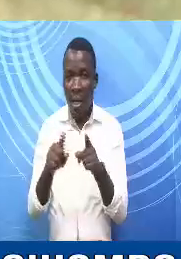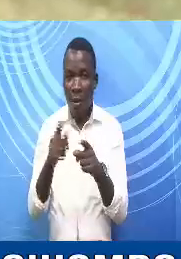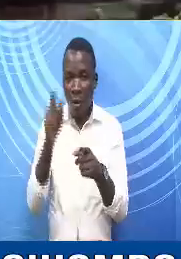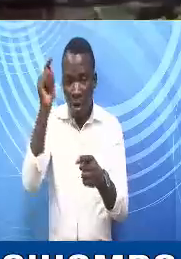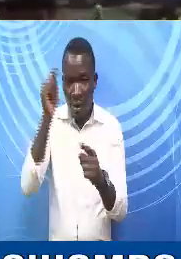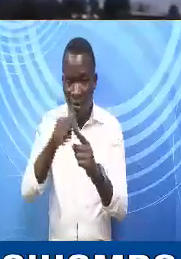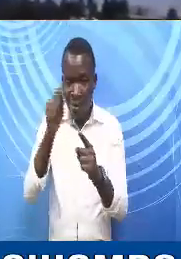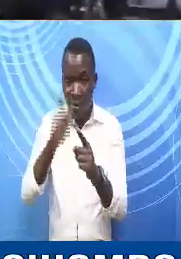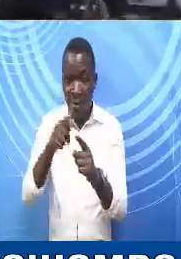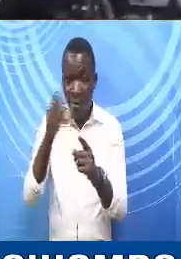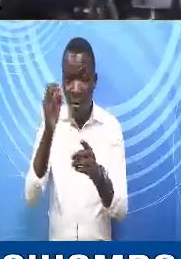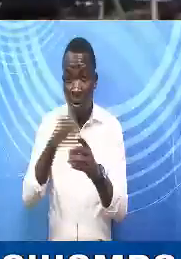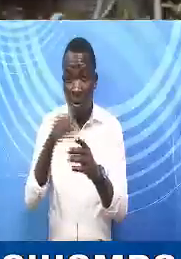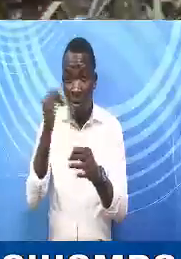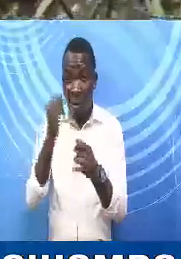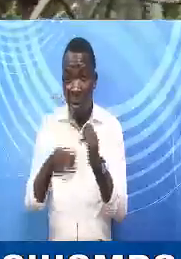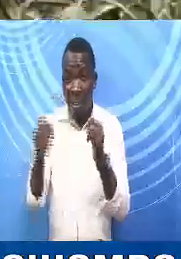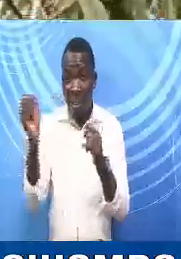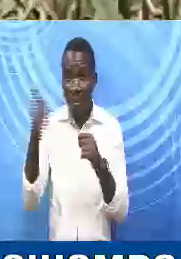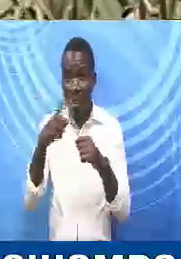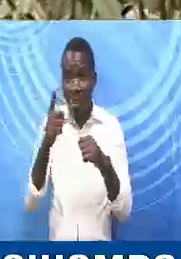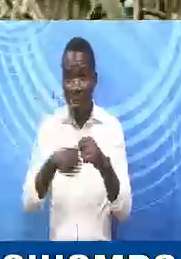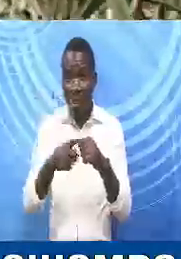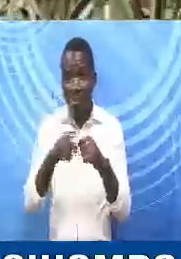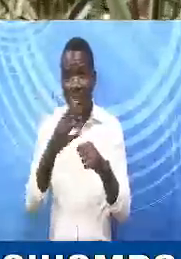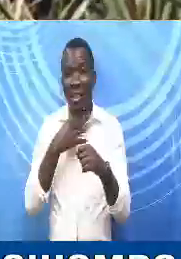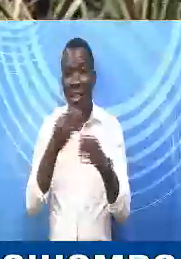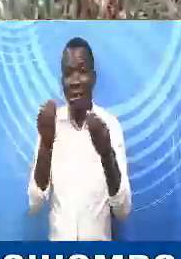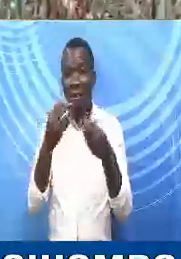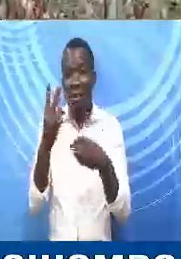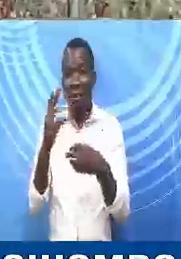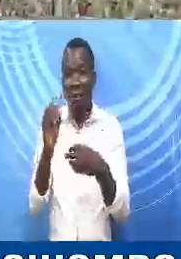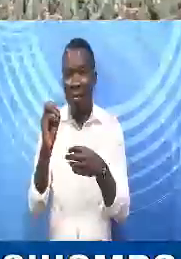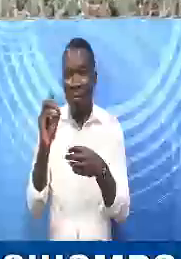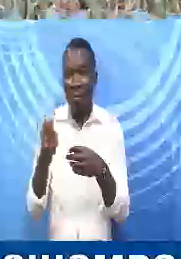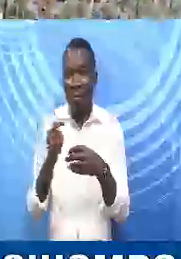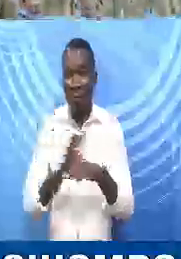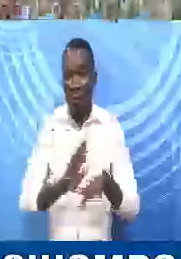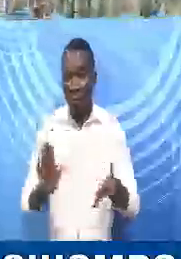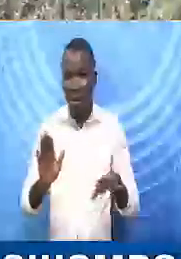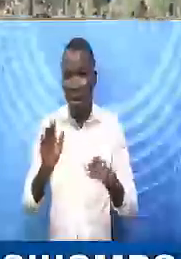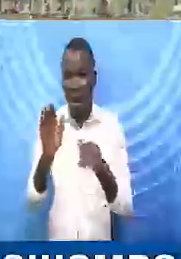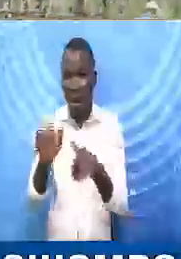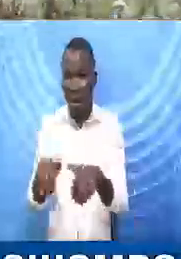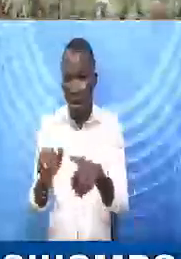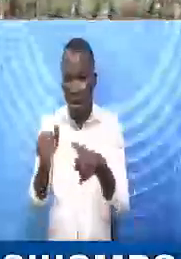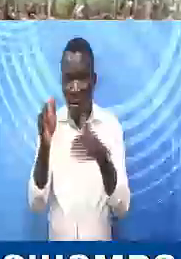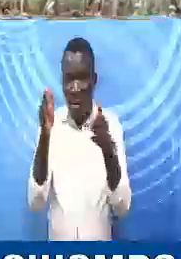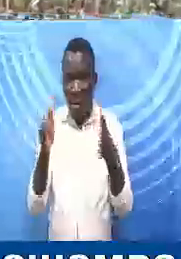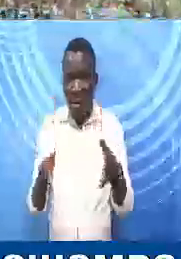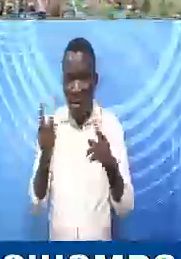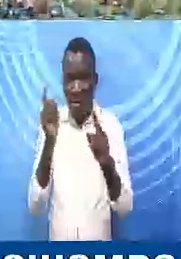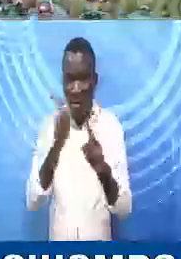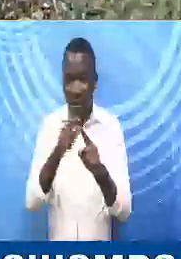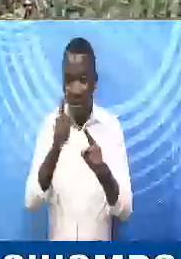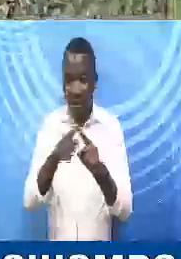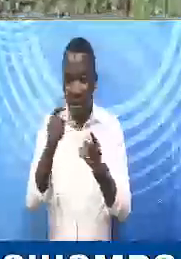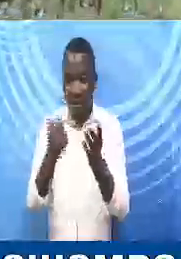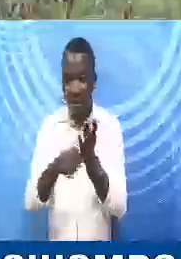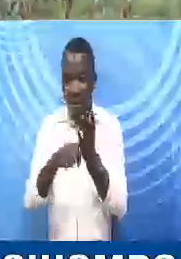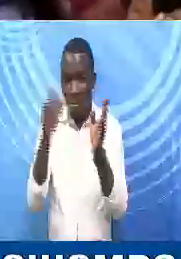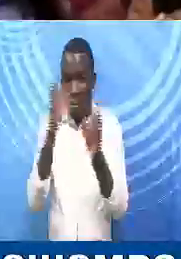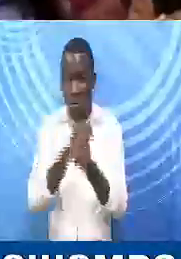imazemo amezi atandatu akagira ngo bampe 200 yonyine gusa. Aba bahinzi b'ibitunguru baravuga ko ibibazo byo kuburitsa kuryo umusaruro wabo